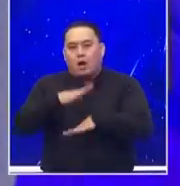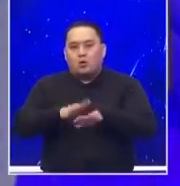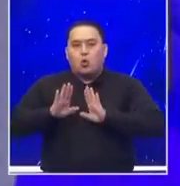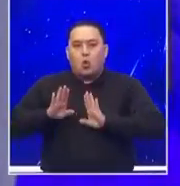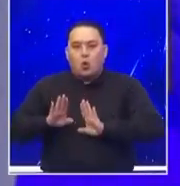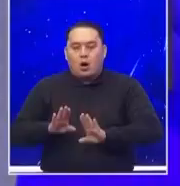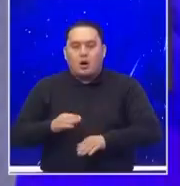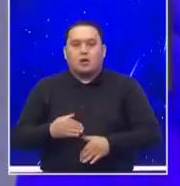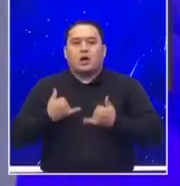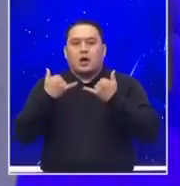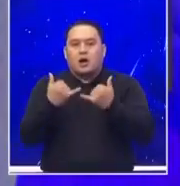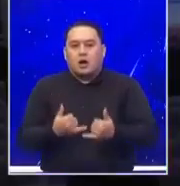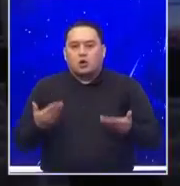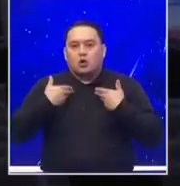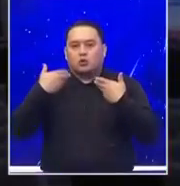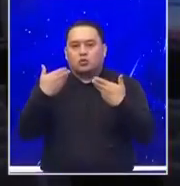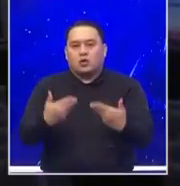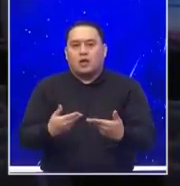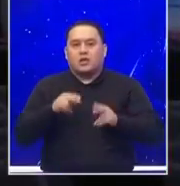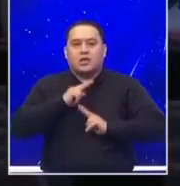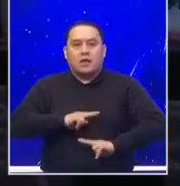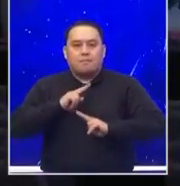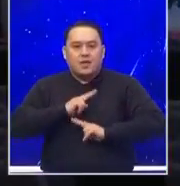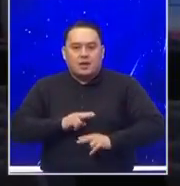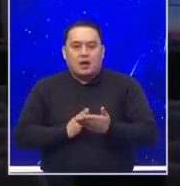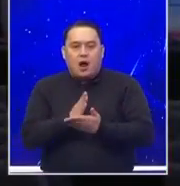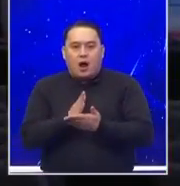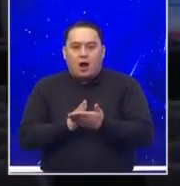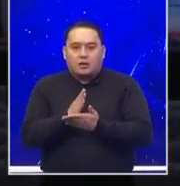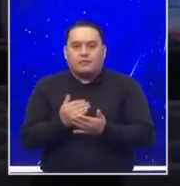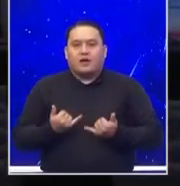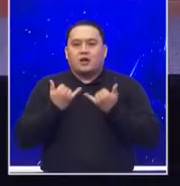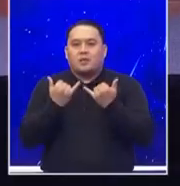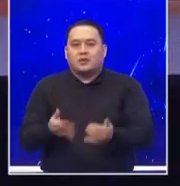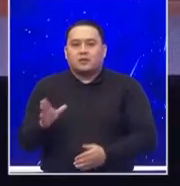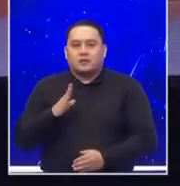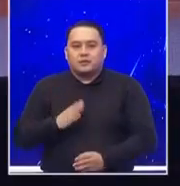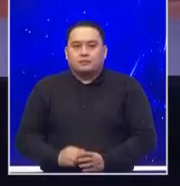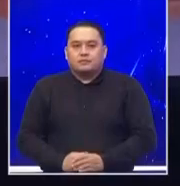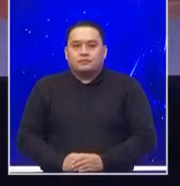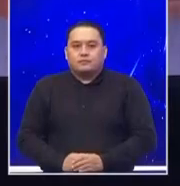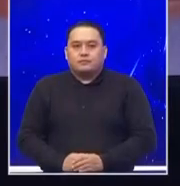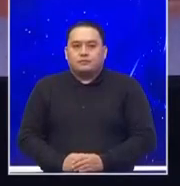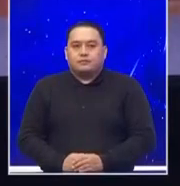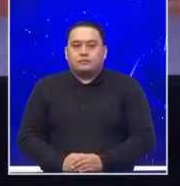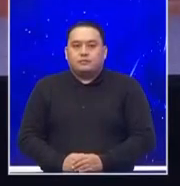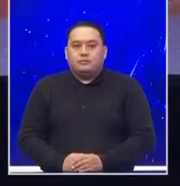орынбасары Рустам Әлиұлы құттықтады. Еңбегі сіңген ардагерлерді ардақтады.